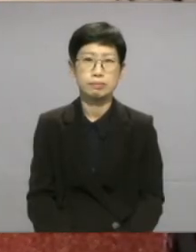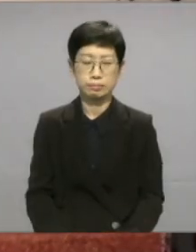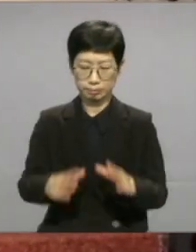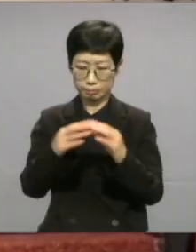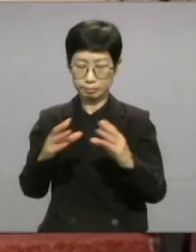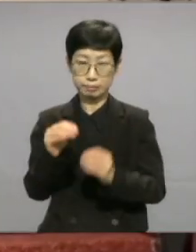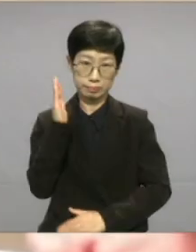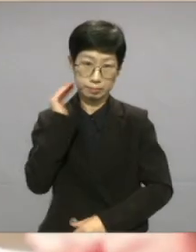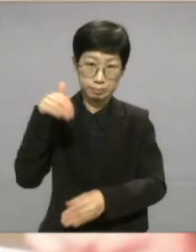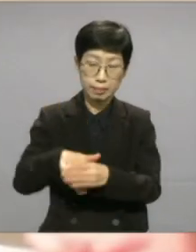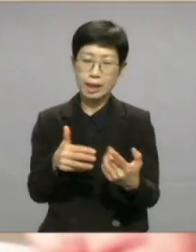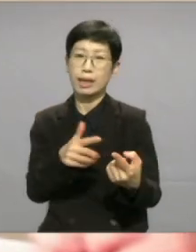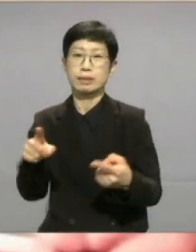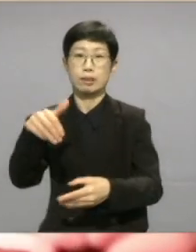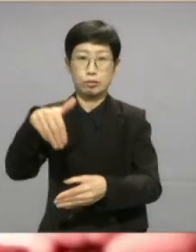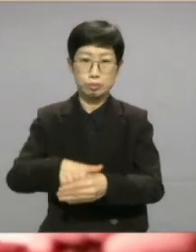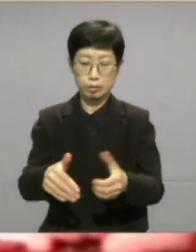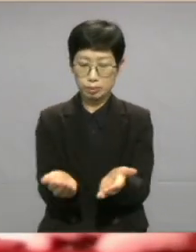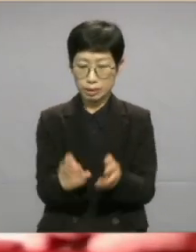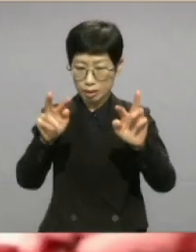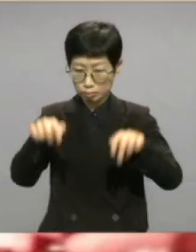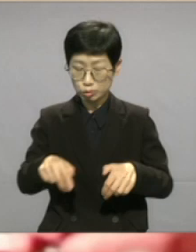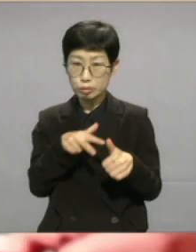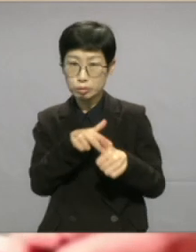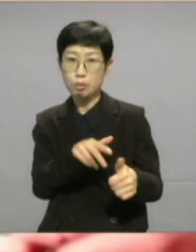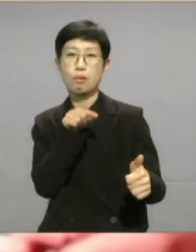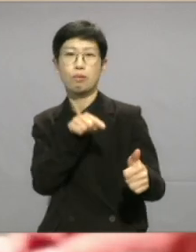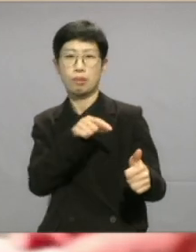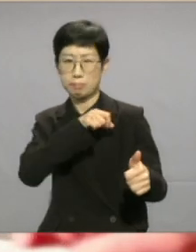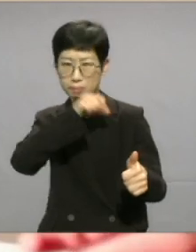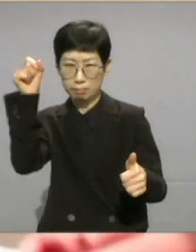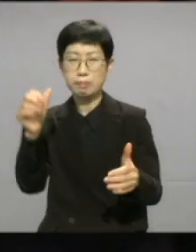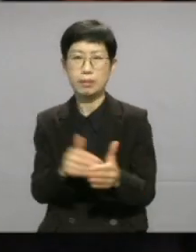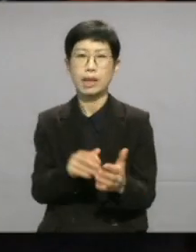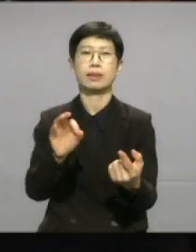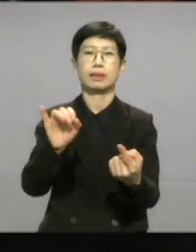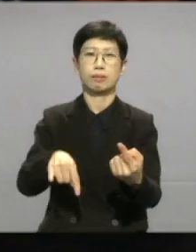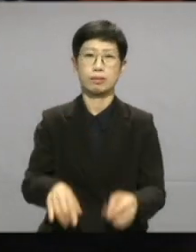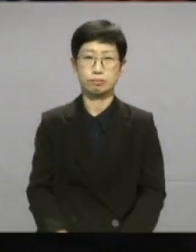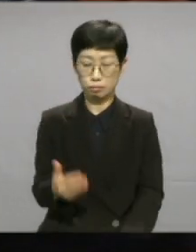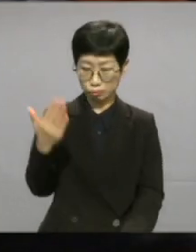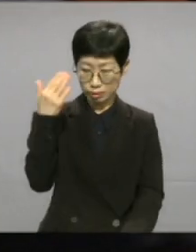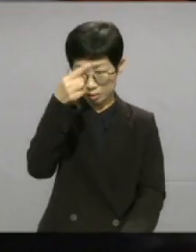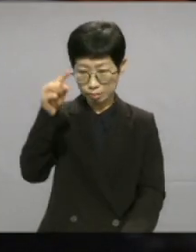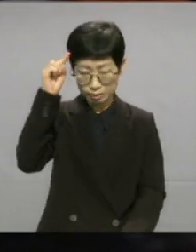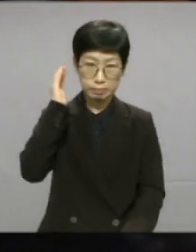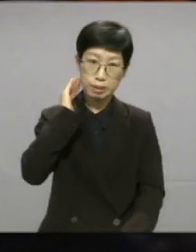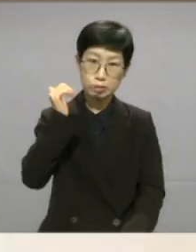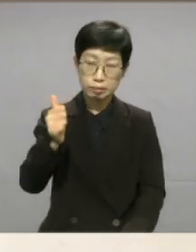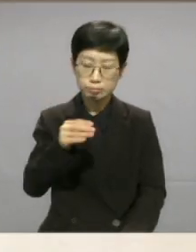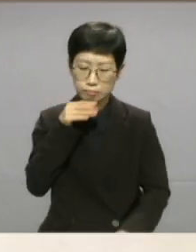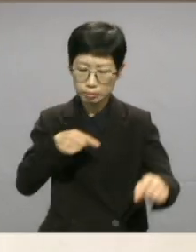루마니아 대선 1차 투표에서 무소속의 칼린 제오르 제스쿠 후보가 1위를 차지했습니다. 과거 푸틴 러시아 대통령을